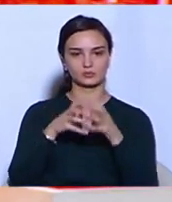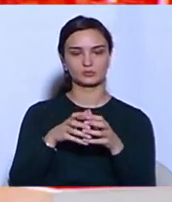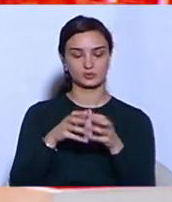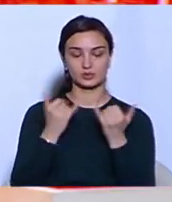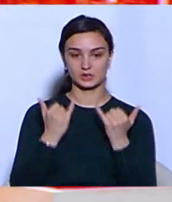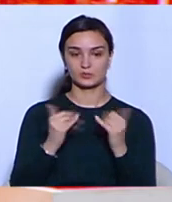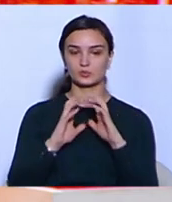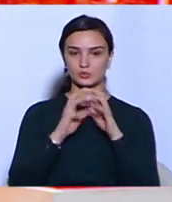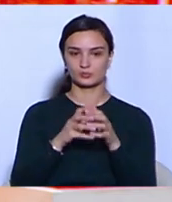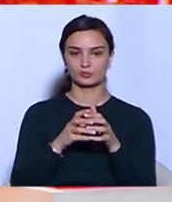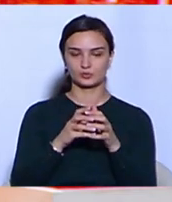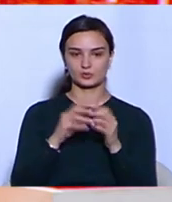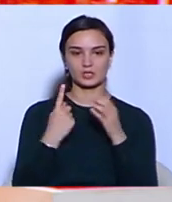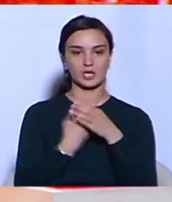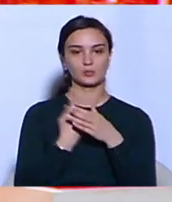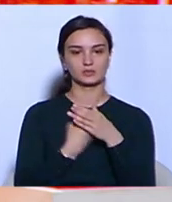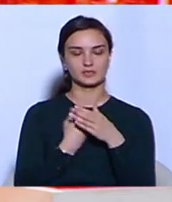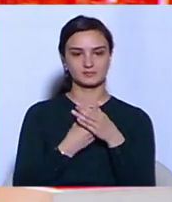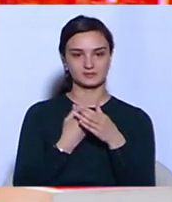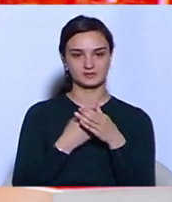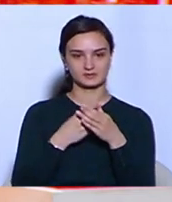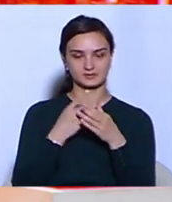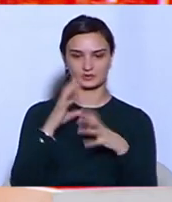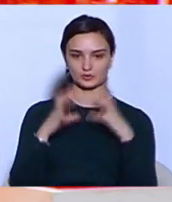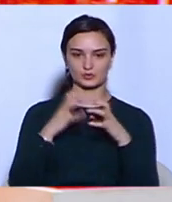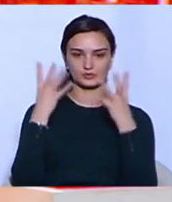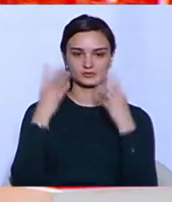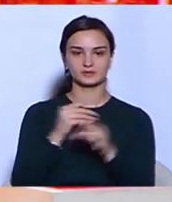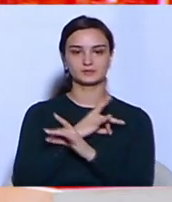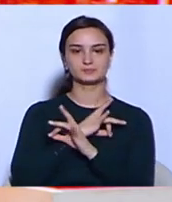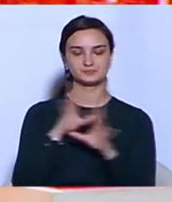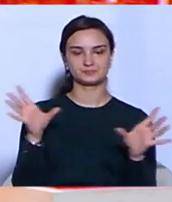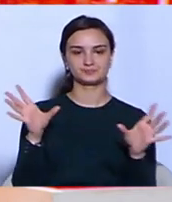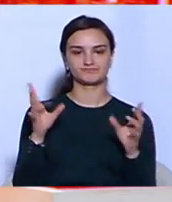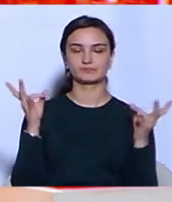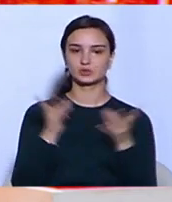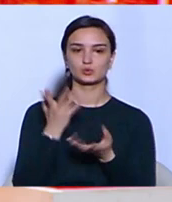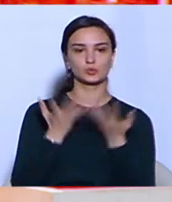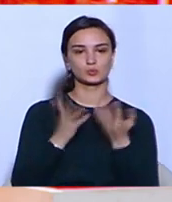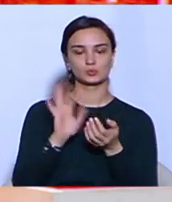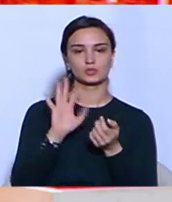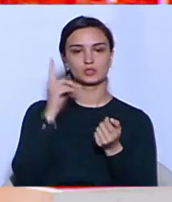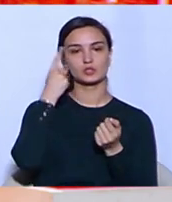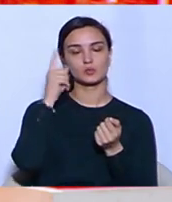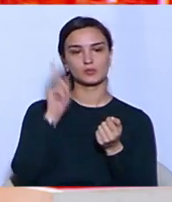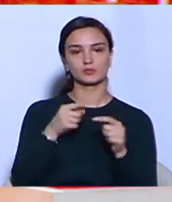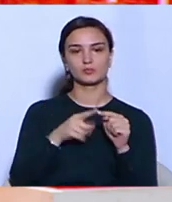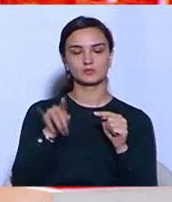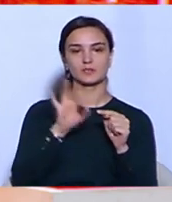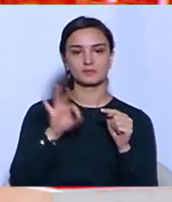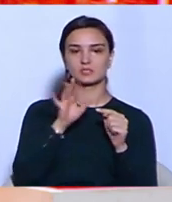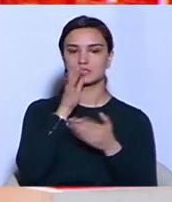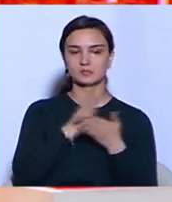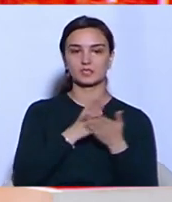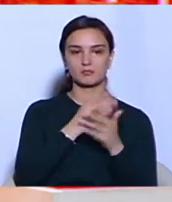დღეს მსოფლიო აუტიზმის ცნობადობის საერთაშორისო დღეს აღნიშნავს. Საჭიროა თუ არა ცნობადობა, ჩვენ ამაზე